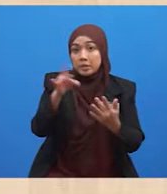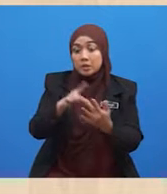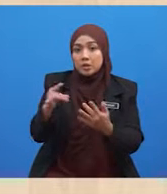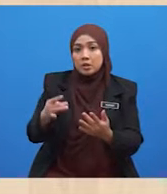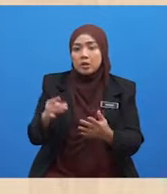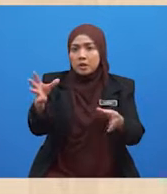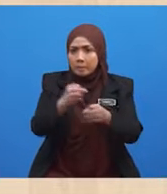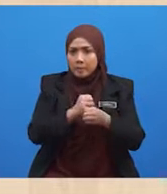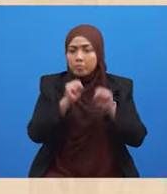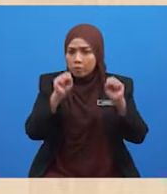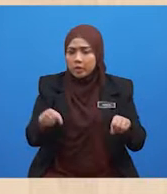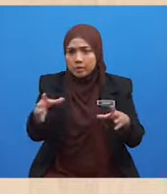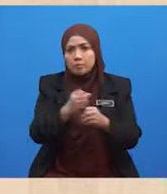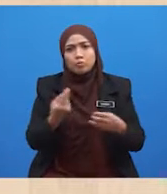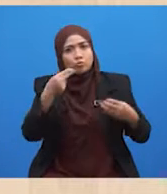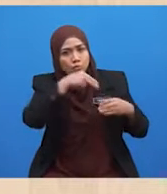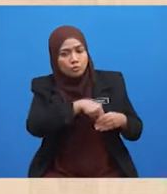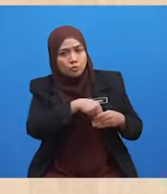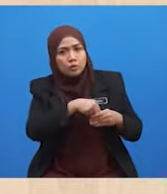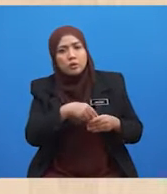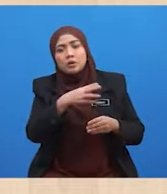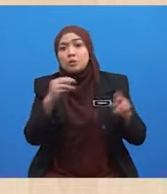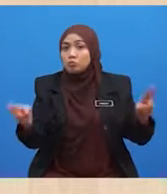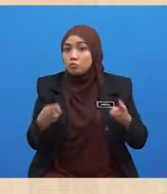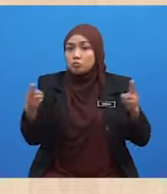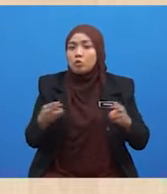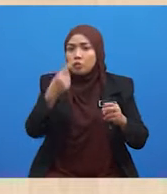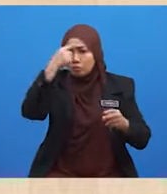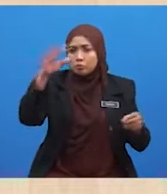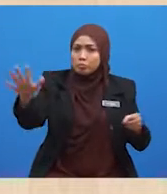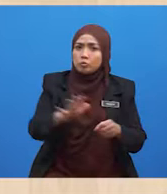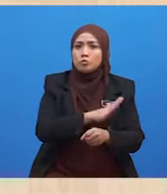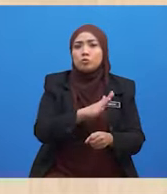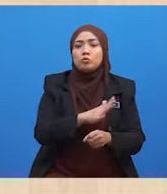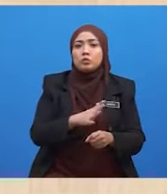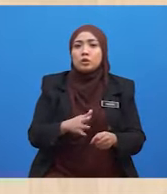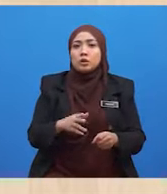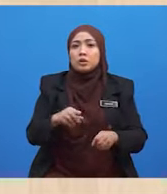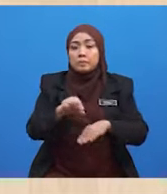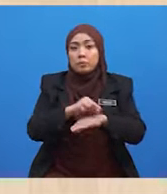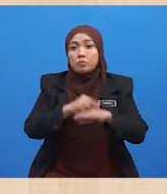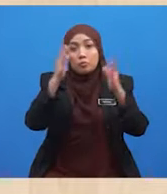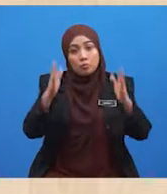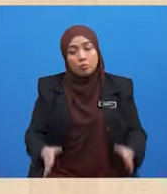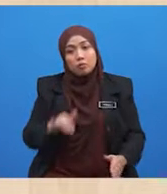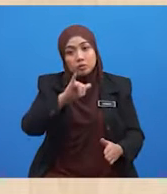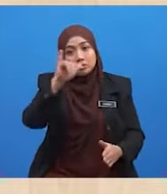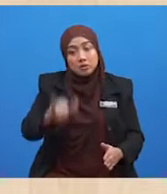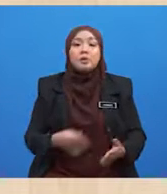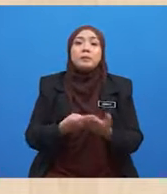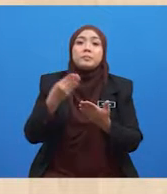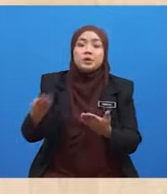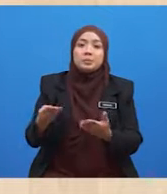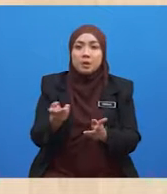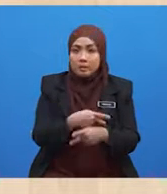menjanjikan keuntungan dan mau fokus usaha pemasaran bagi memenuhi kehendak dan keperluan pengguna segmen pasaran